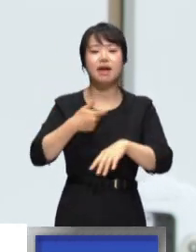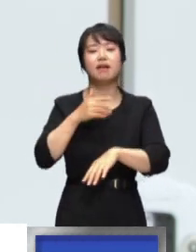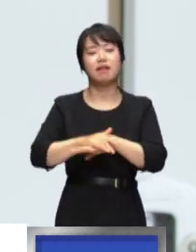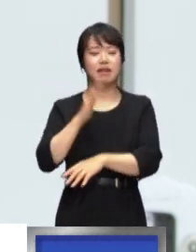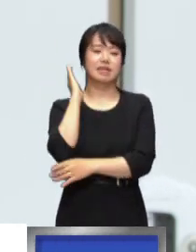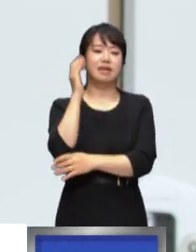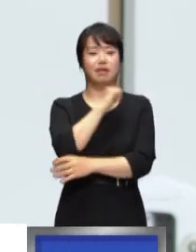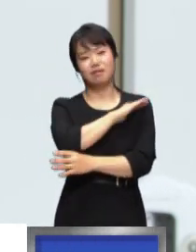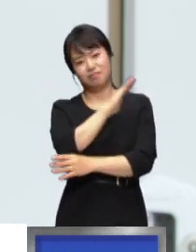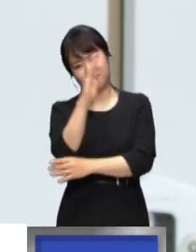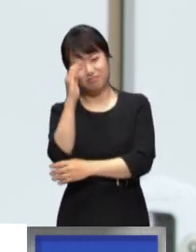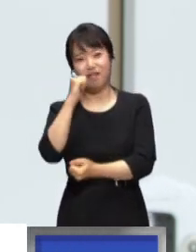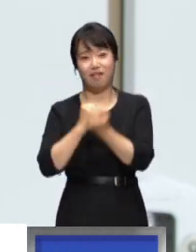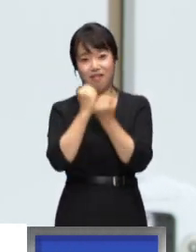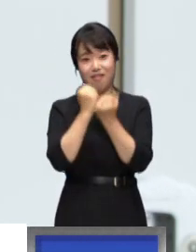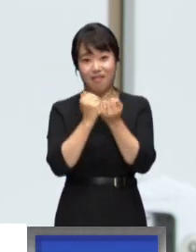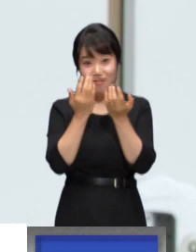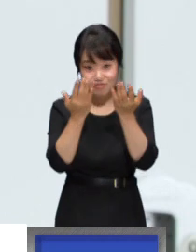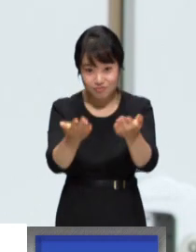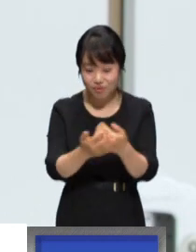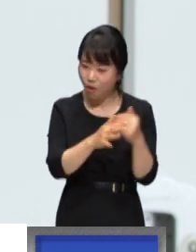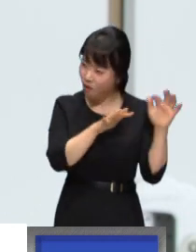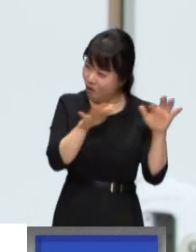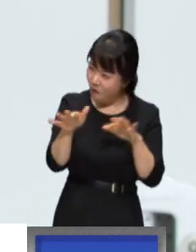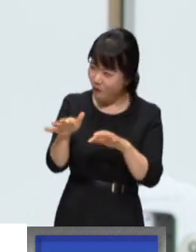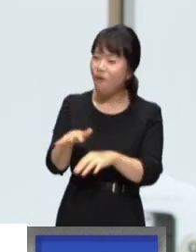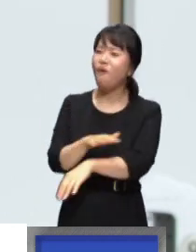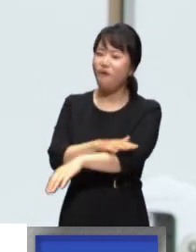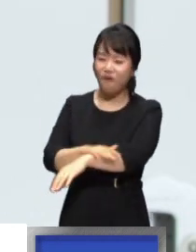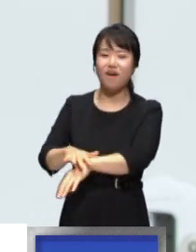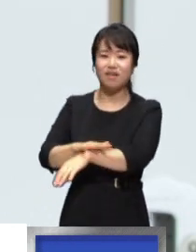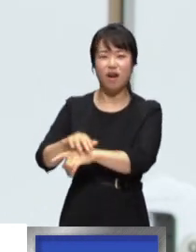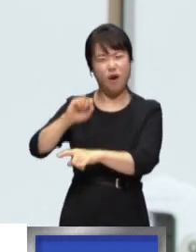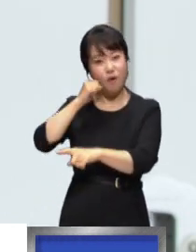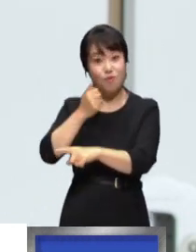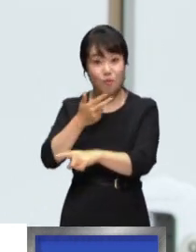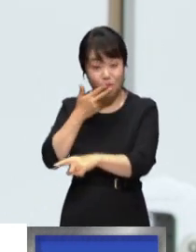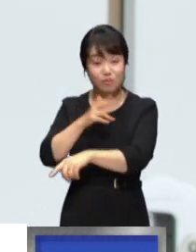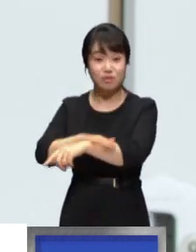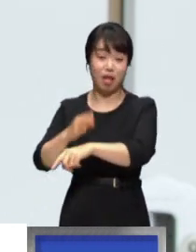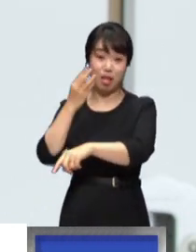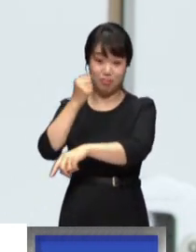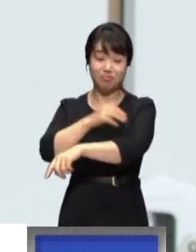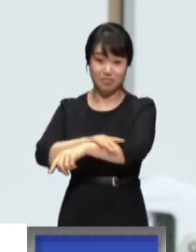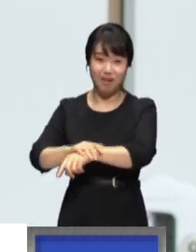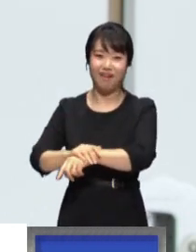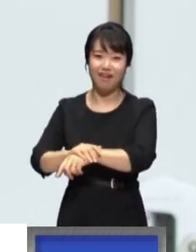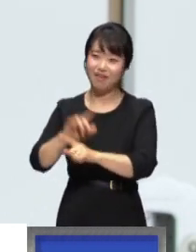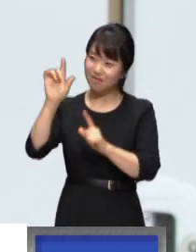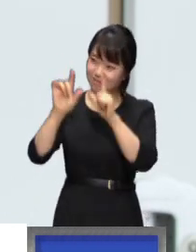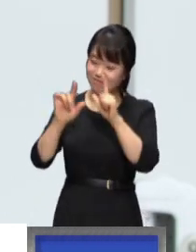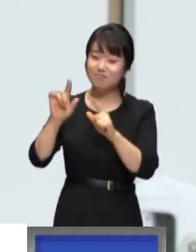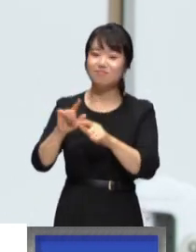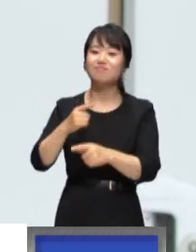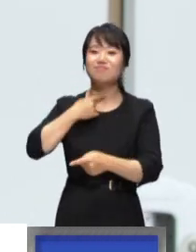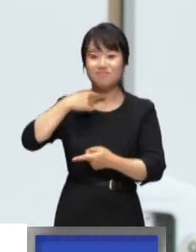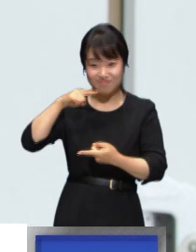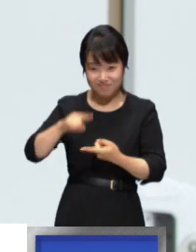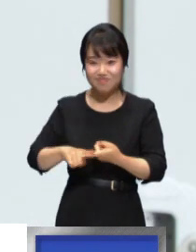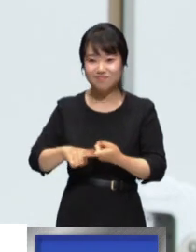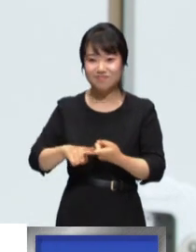이야기를 쓰고 발표할 수 있어서 아이들이 그게 크게 어려워하지 않고 접근했다는 점, 이게